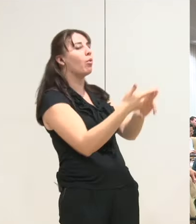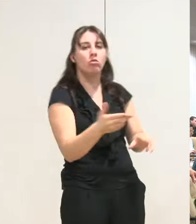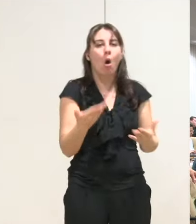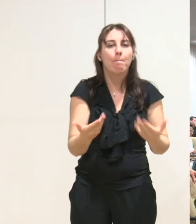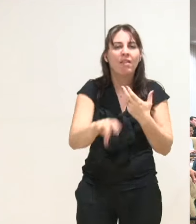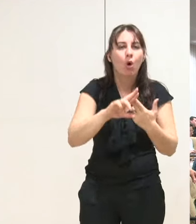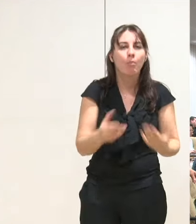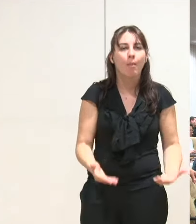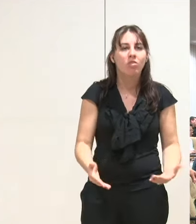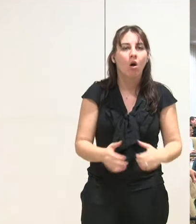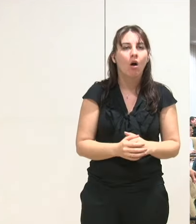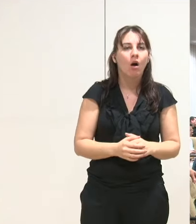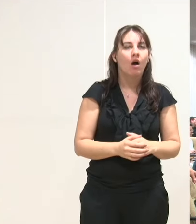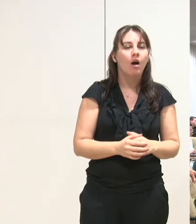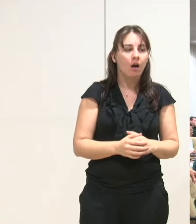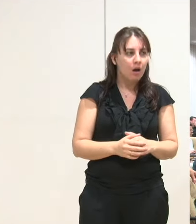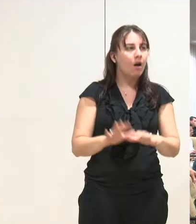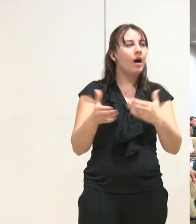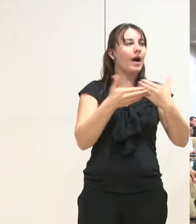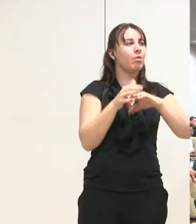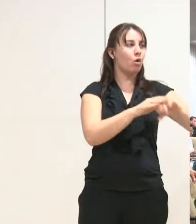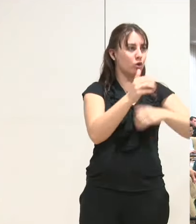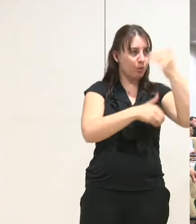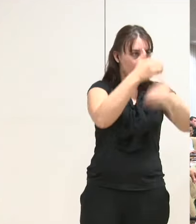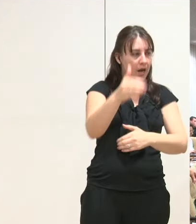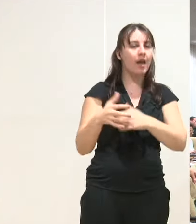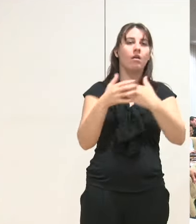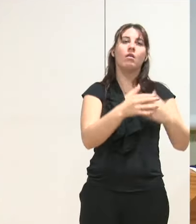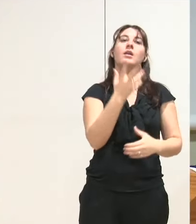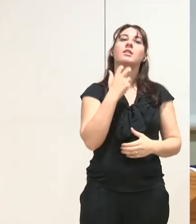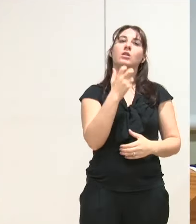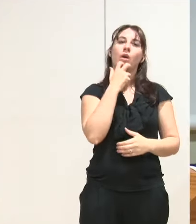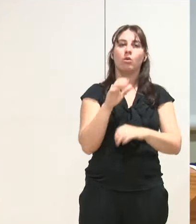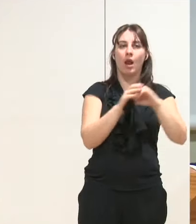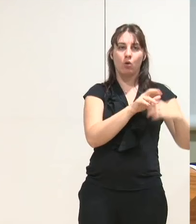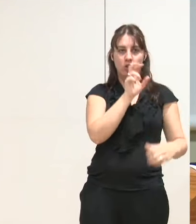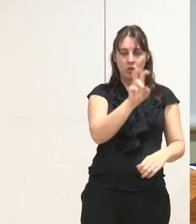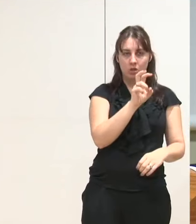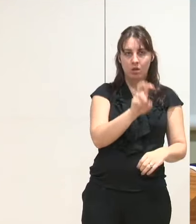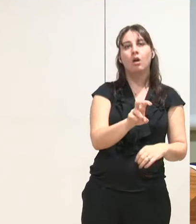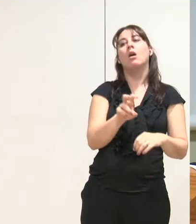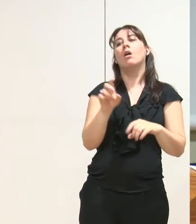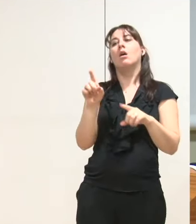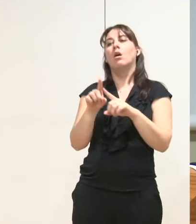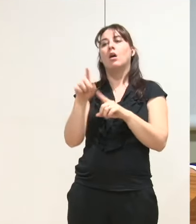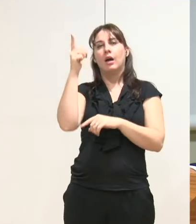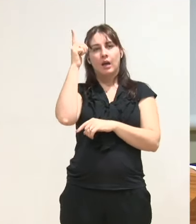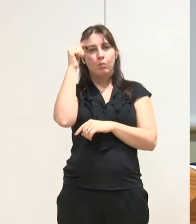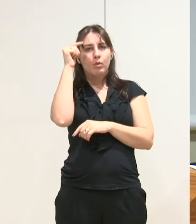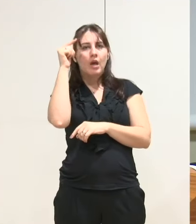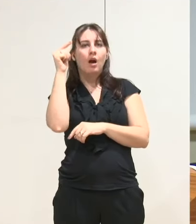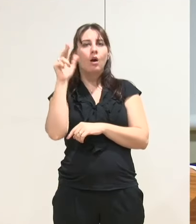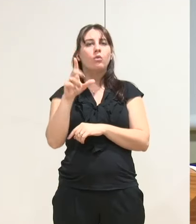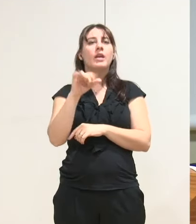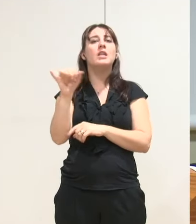maintenant donc le rassemblement de gauche et de progrès rassemblement citoyen de la gauche et écologistes républicain udi société